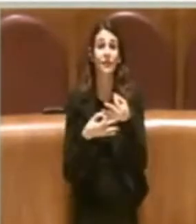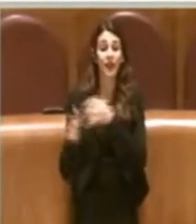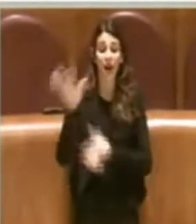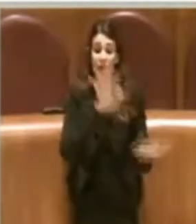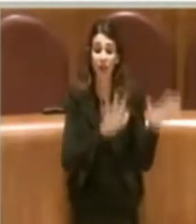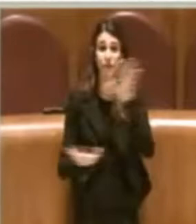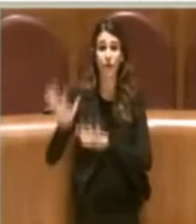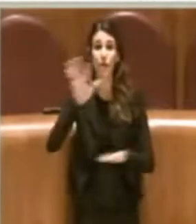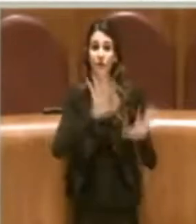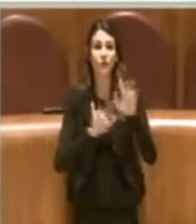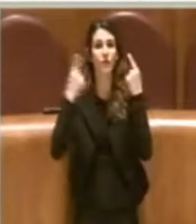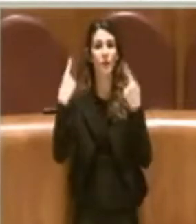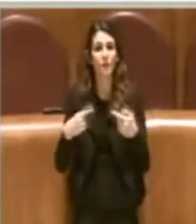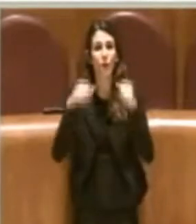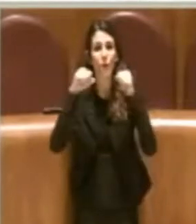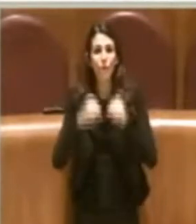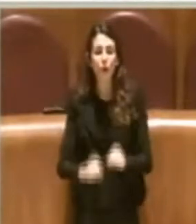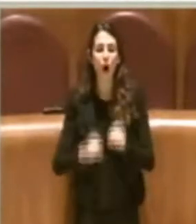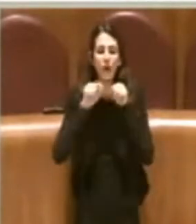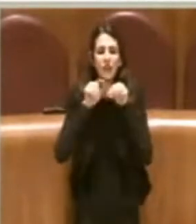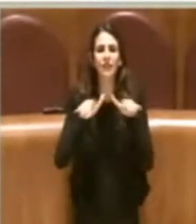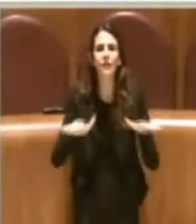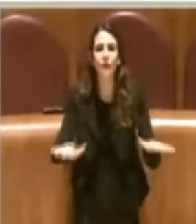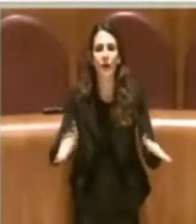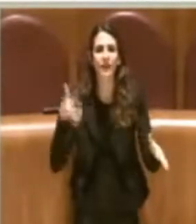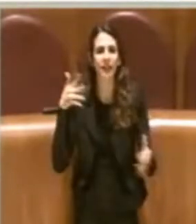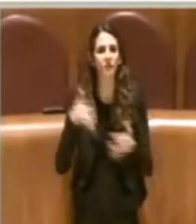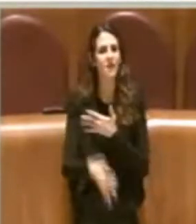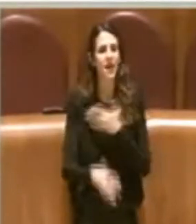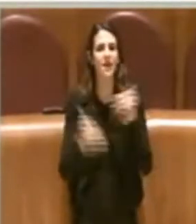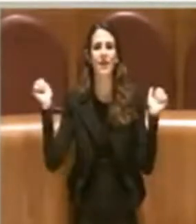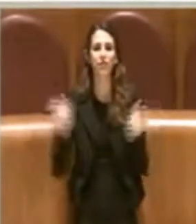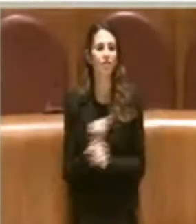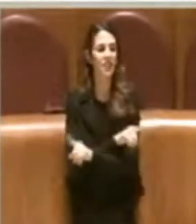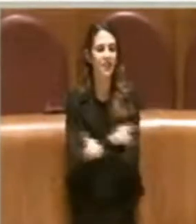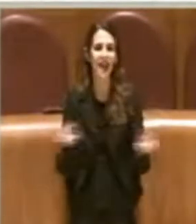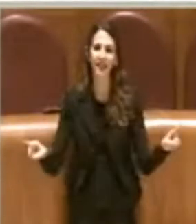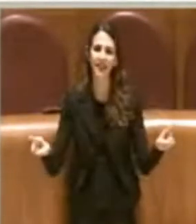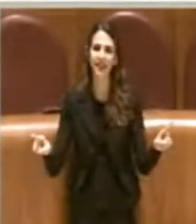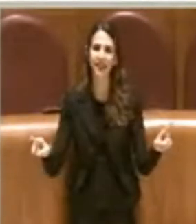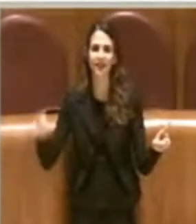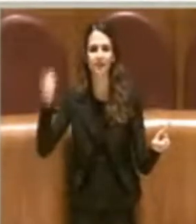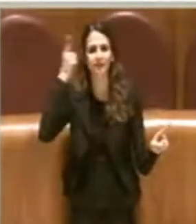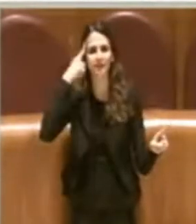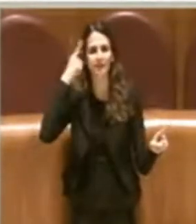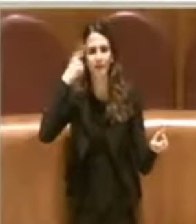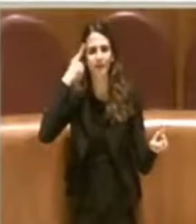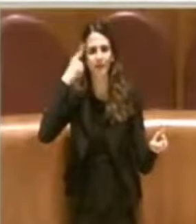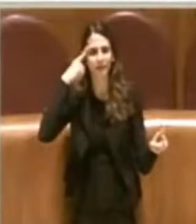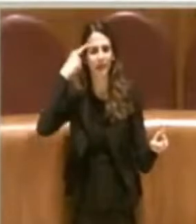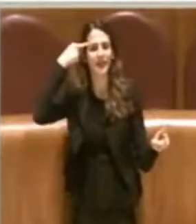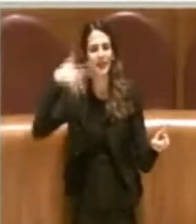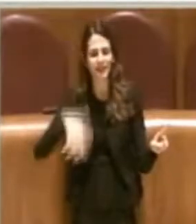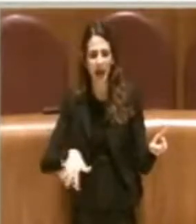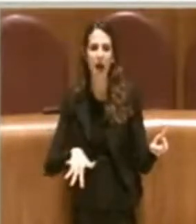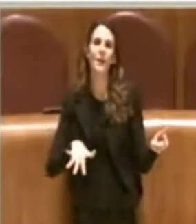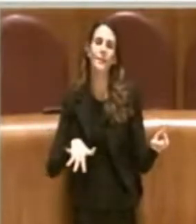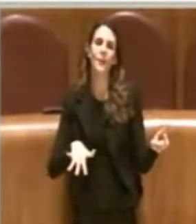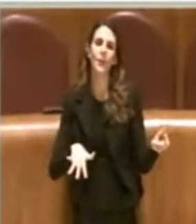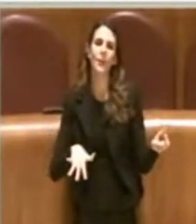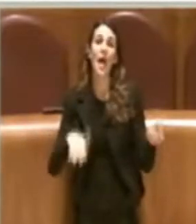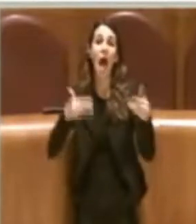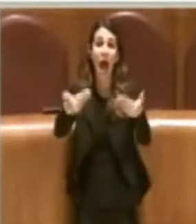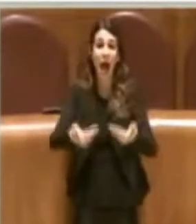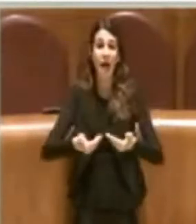di diffondere il più possibile tra i cittadini queste informazioni che devono coadiuvare l'amministrazione anche